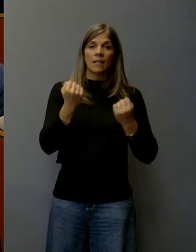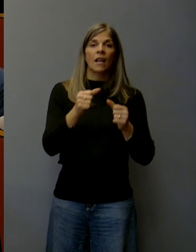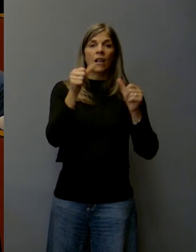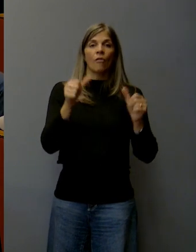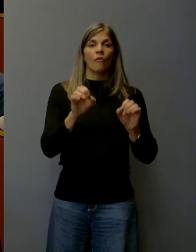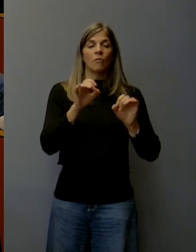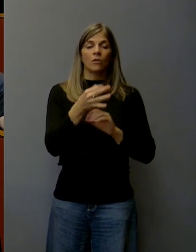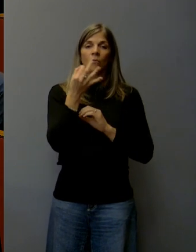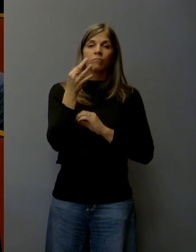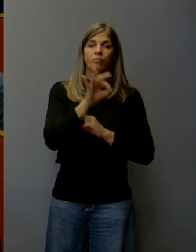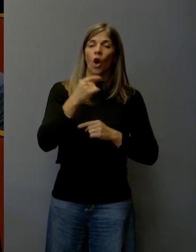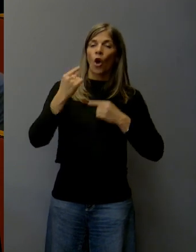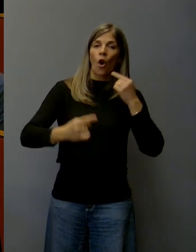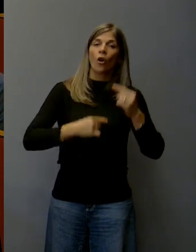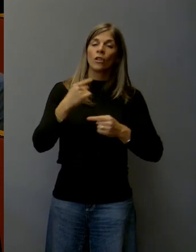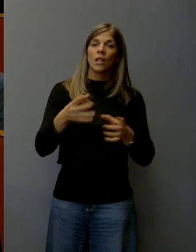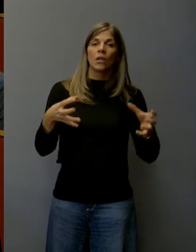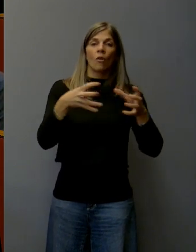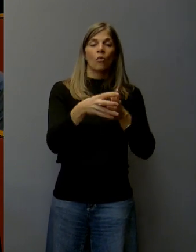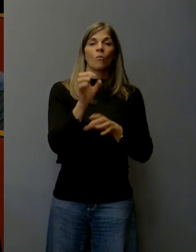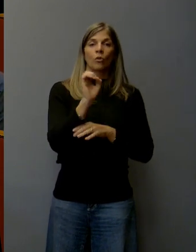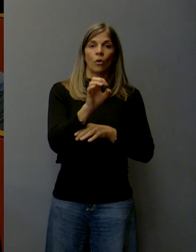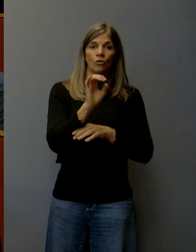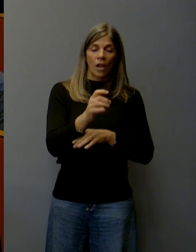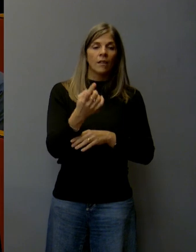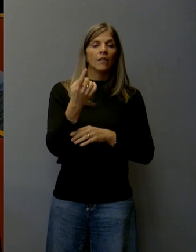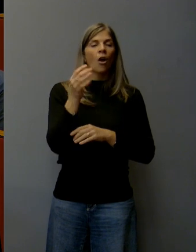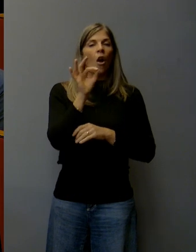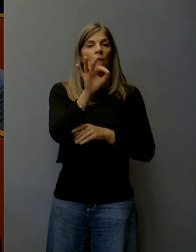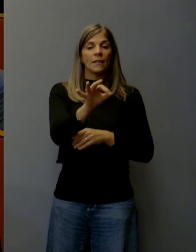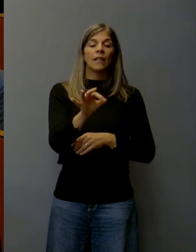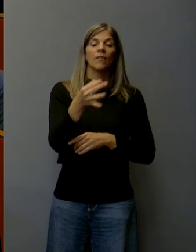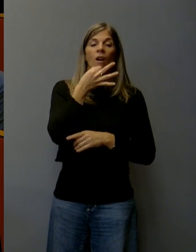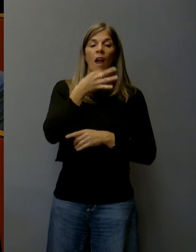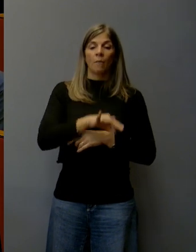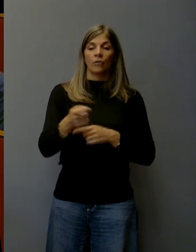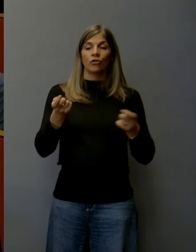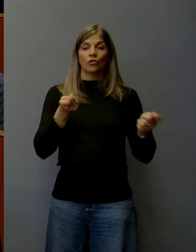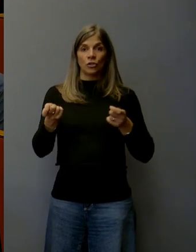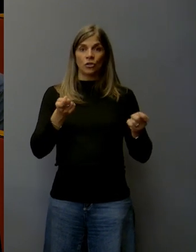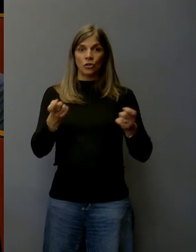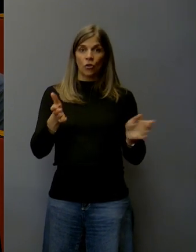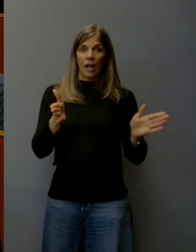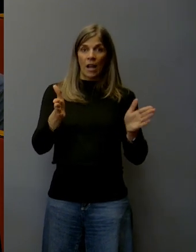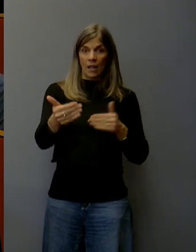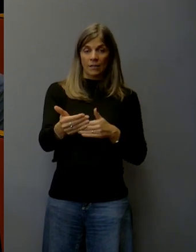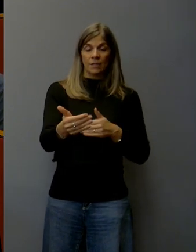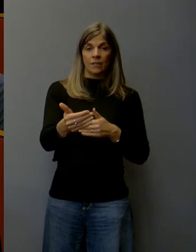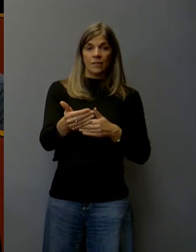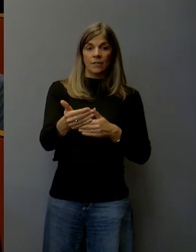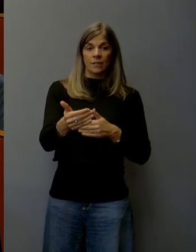continua dei docenti rivolta alla gestione delle classi tenendo conto delle loro attuali